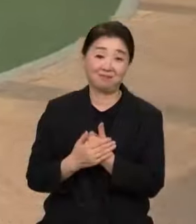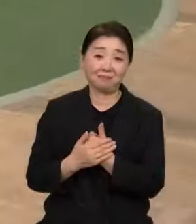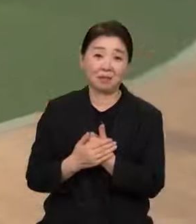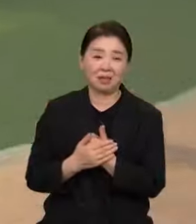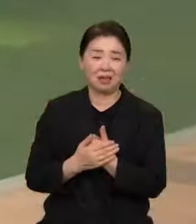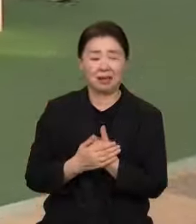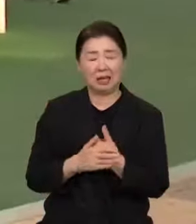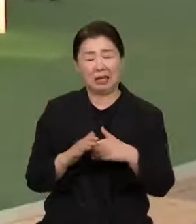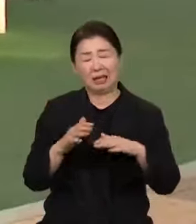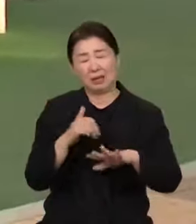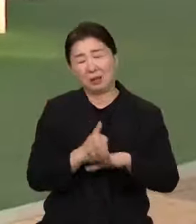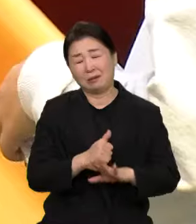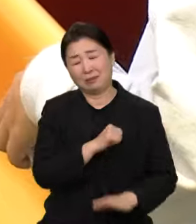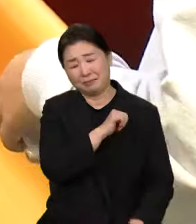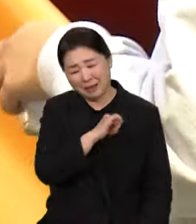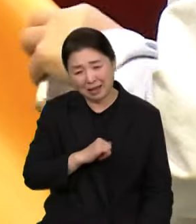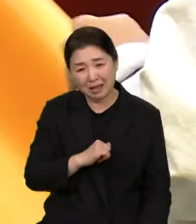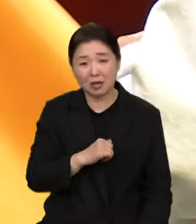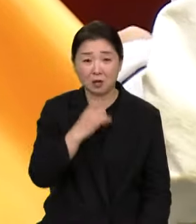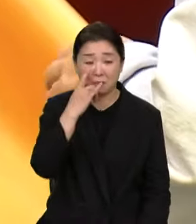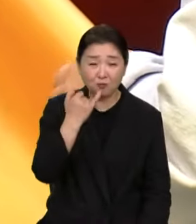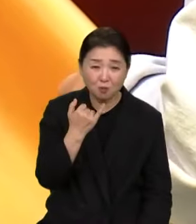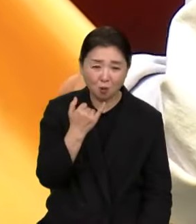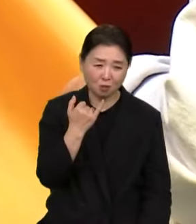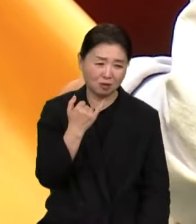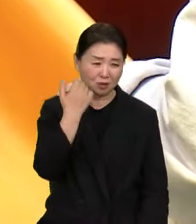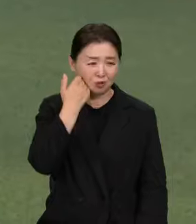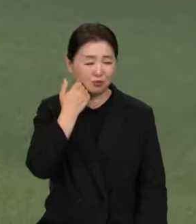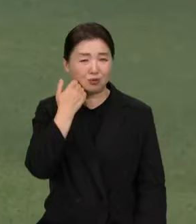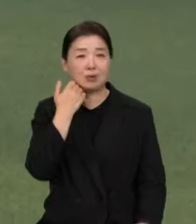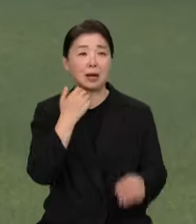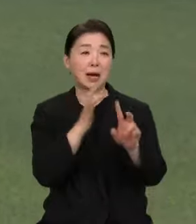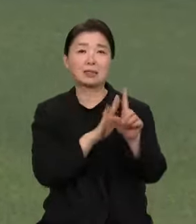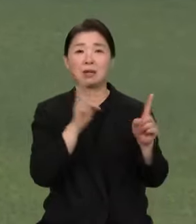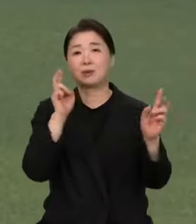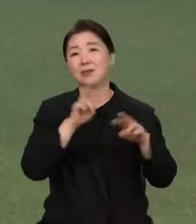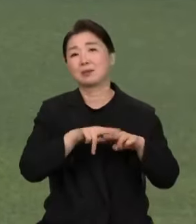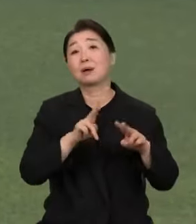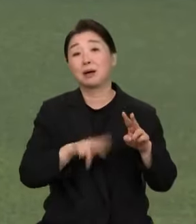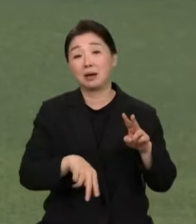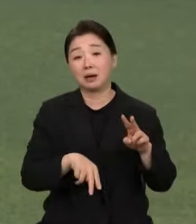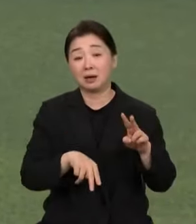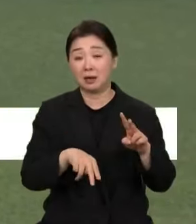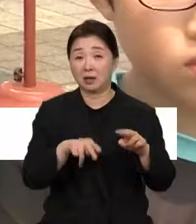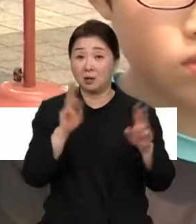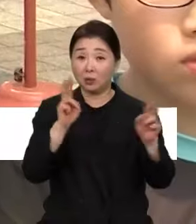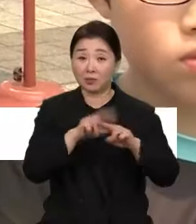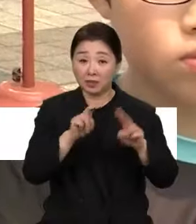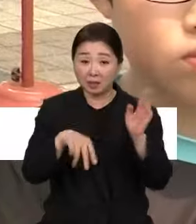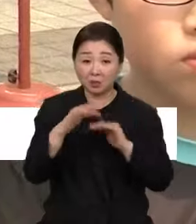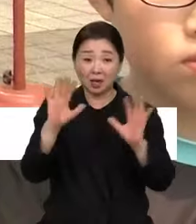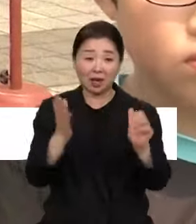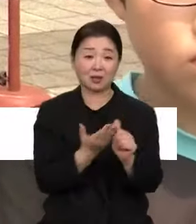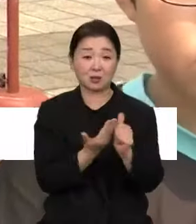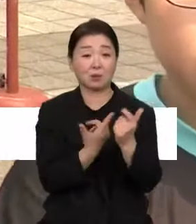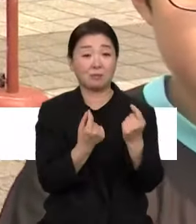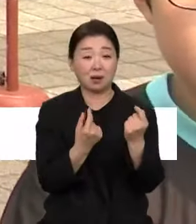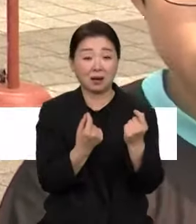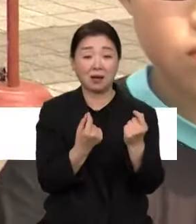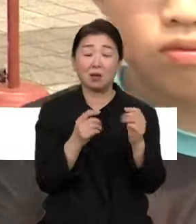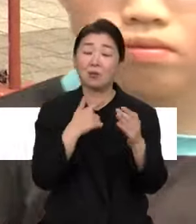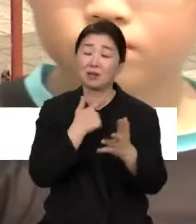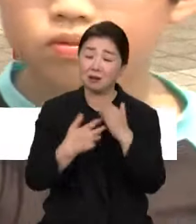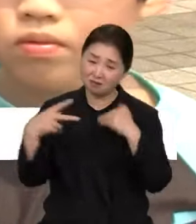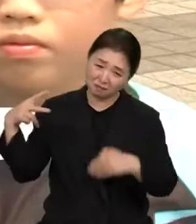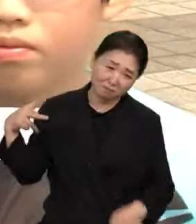버티다 못해 결 부모 가운데 한명이 직장을 그만두는 일이습니다 의 아이를 키우면서 계속 이제